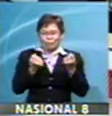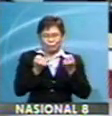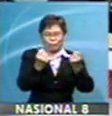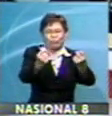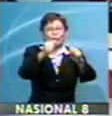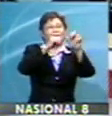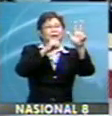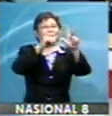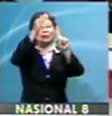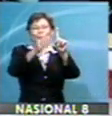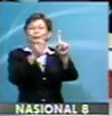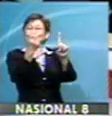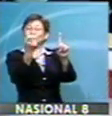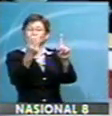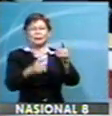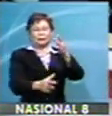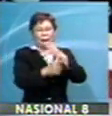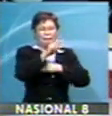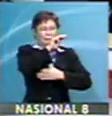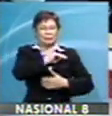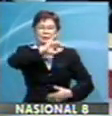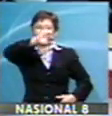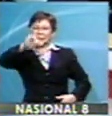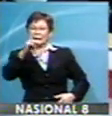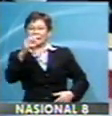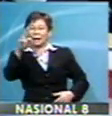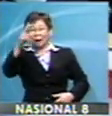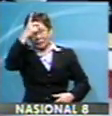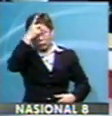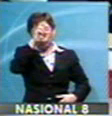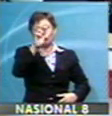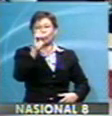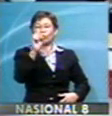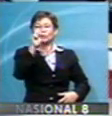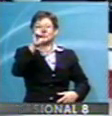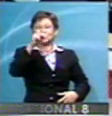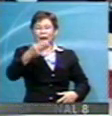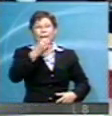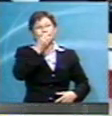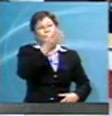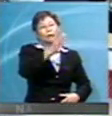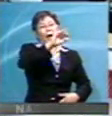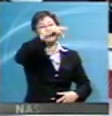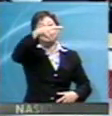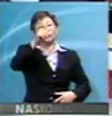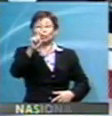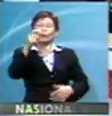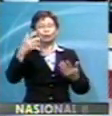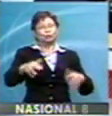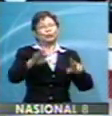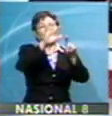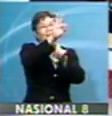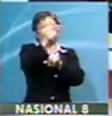31 disember ini timbalan menteri kerja Raya Datuk rosna Abdul Rashid shirlin memberitahu lpt2 yang sudah